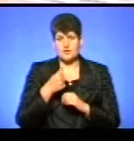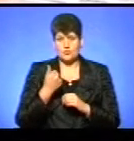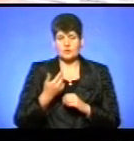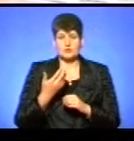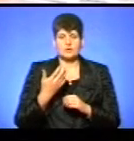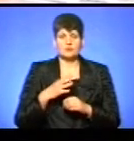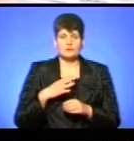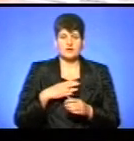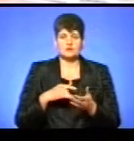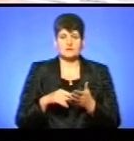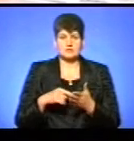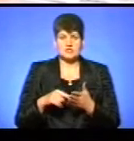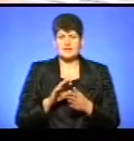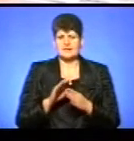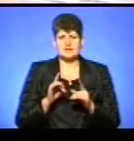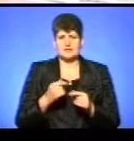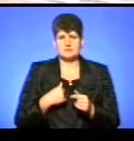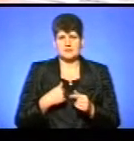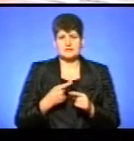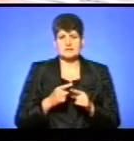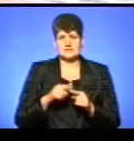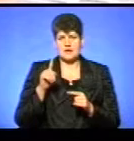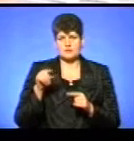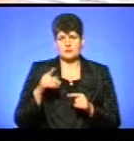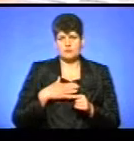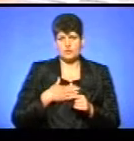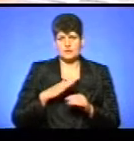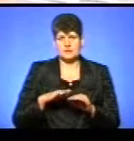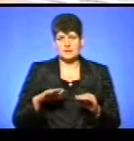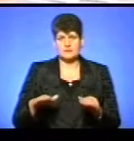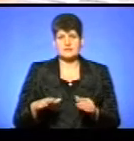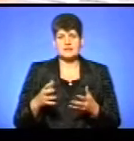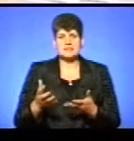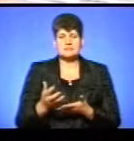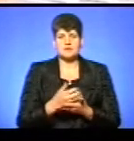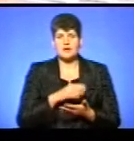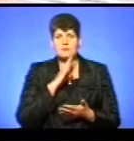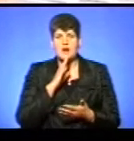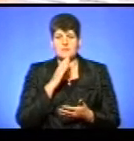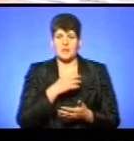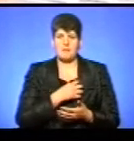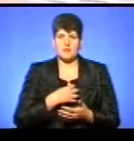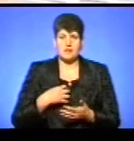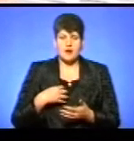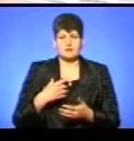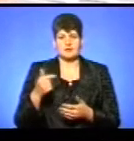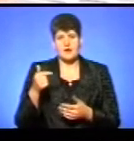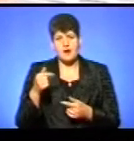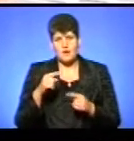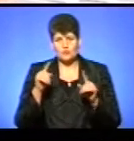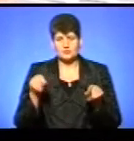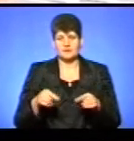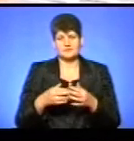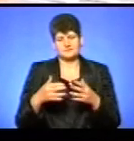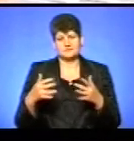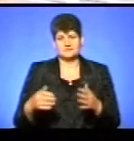відзначають, навіть не більше стільки для мене, це галочка для моїх діток. Вони збирають мамині медальки, грамоти і все таке.